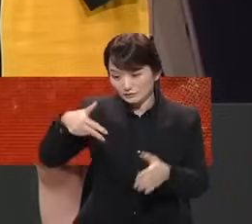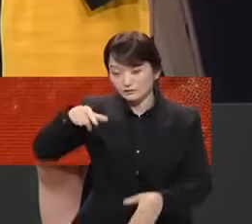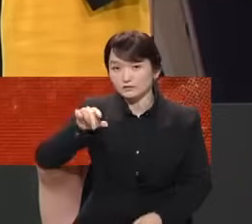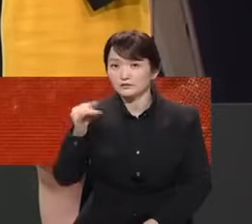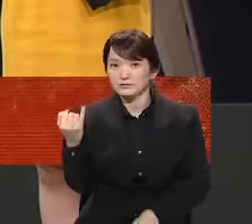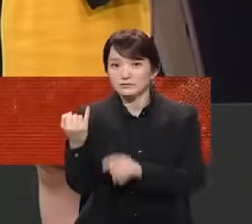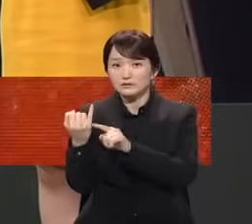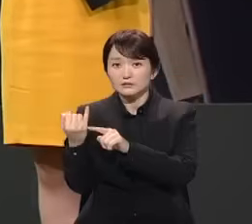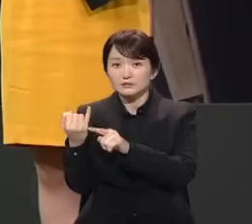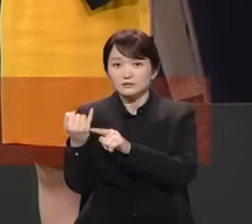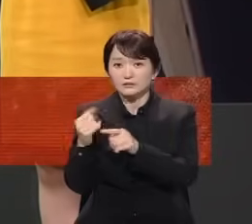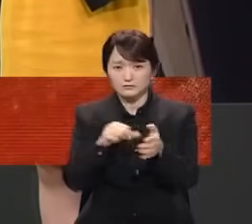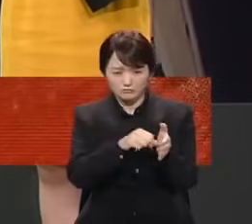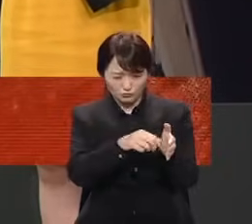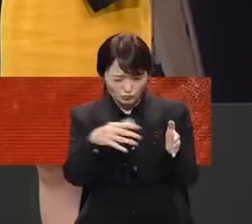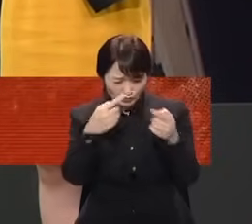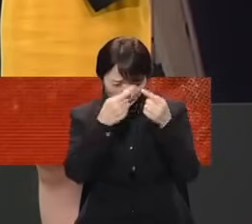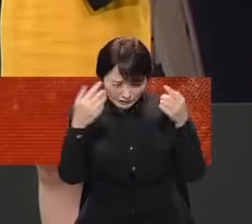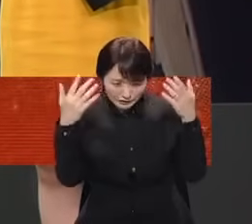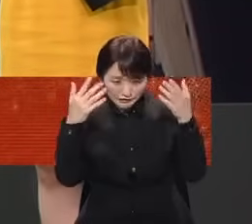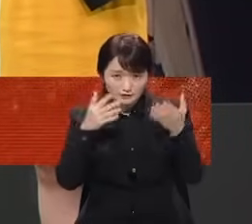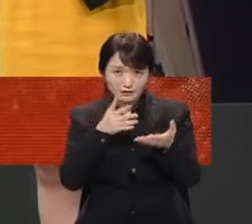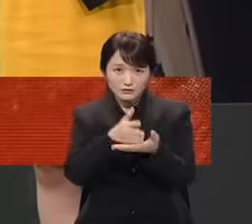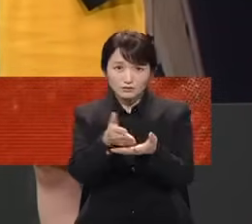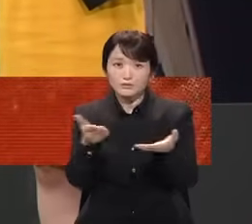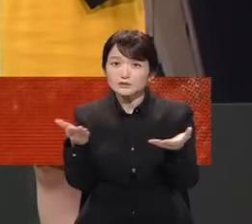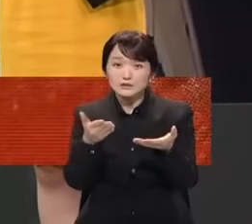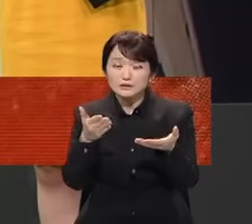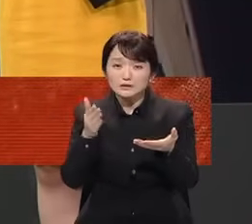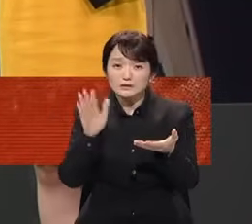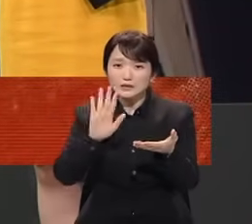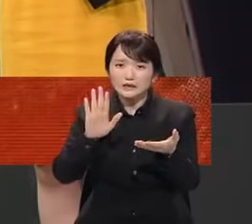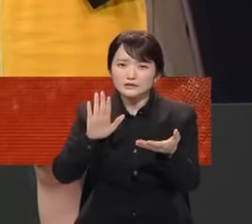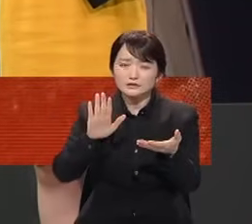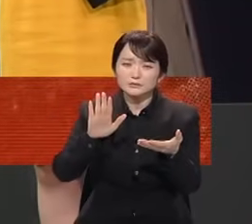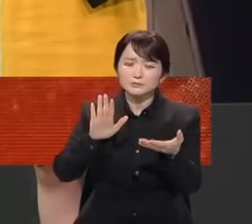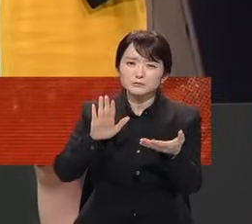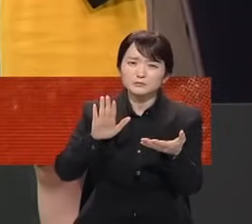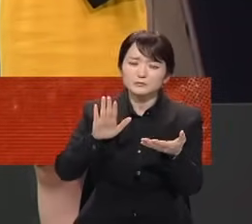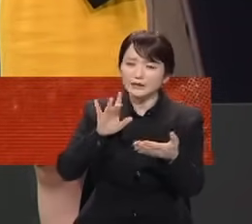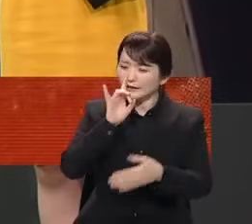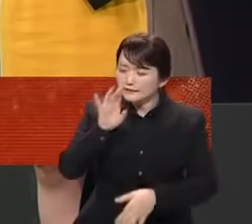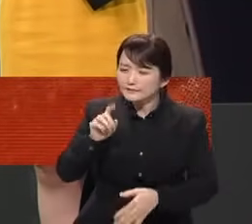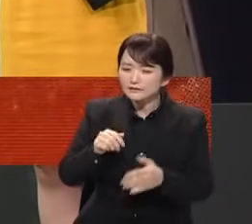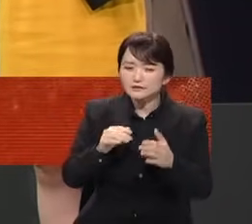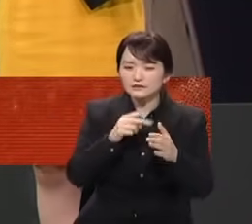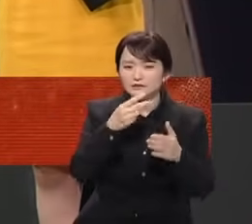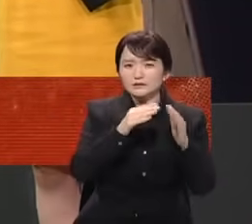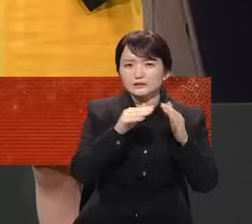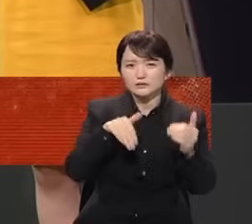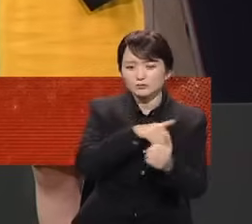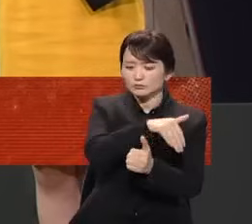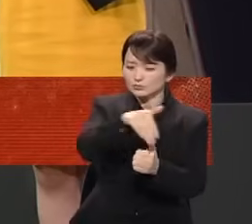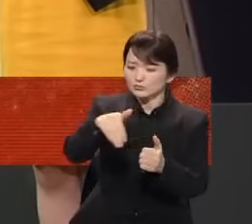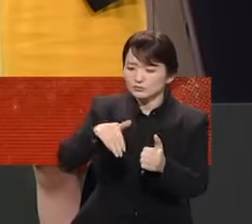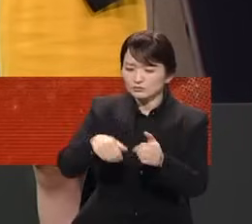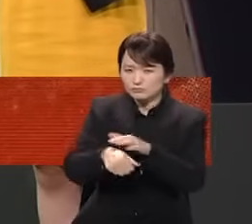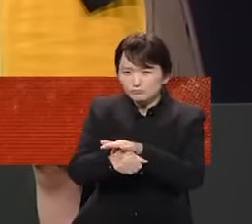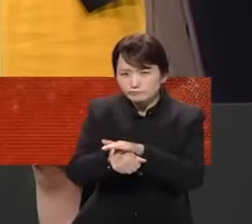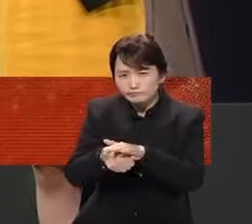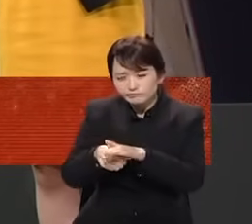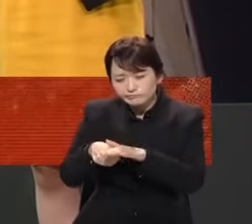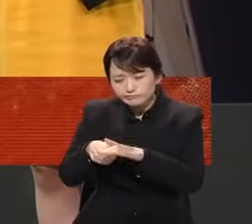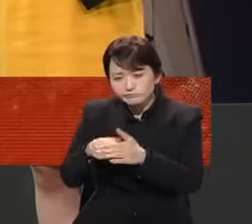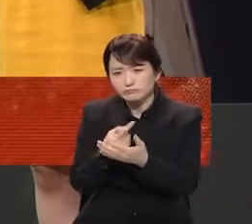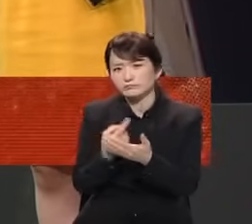씨는 명문대의 전문직이 아니면 쳐주지도 않는 시가 분위기에 왠지 모르게 기가 죽었고 소외감도 느꼈다고